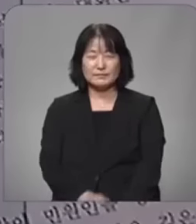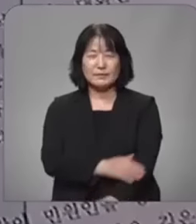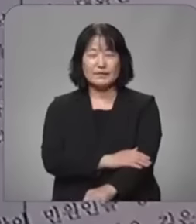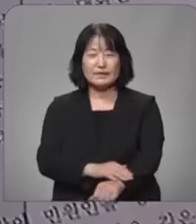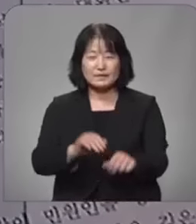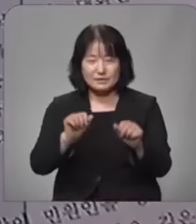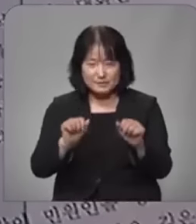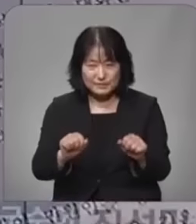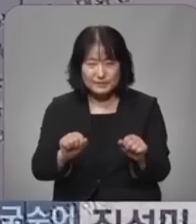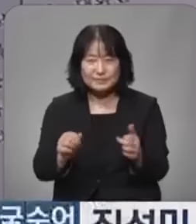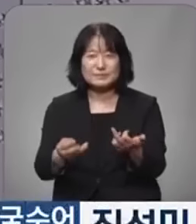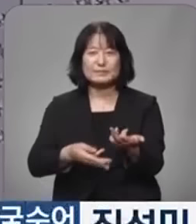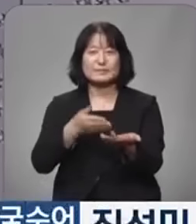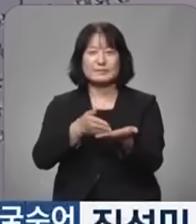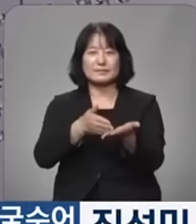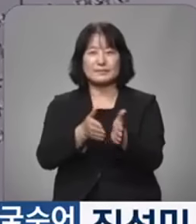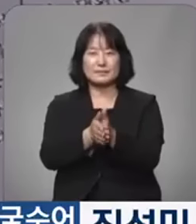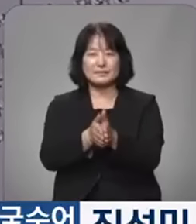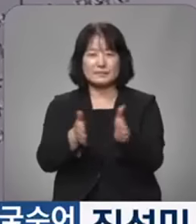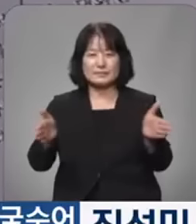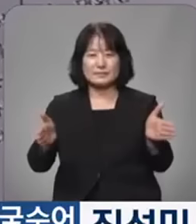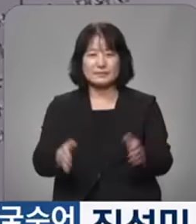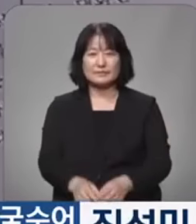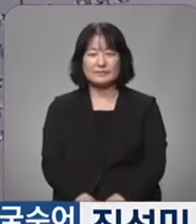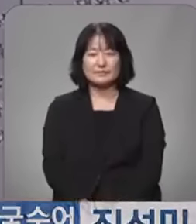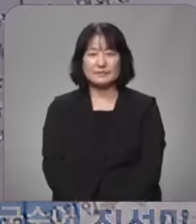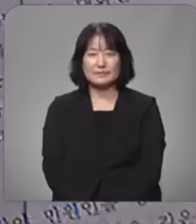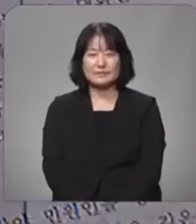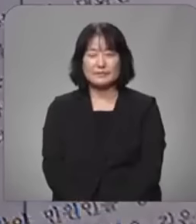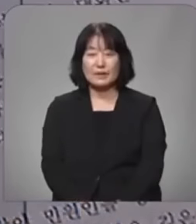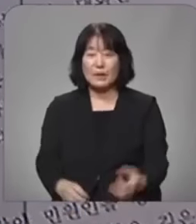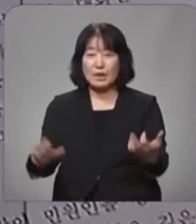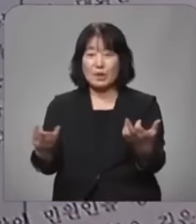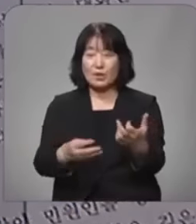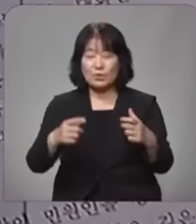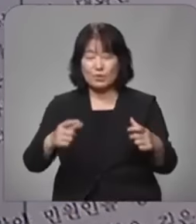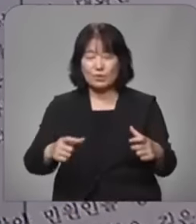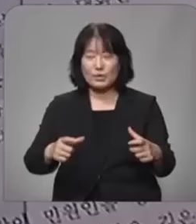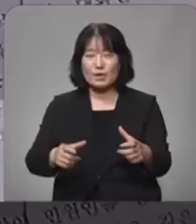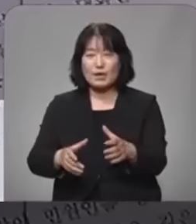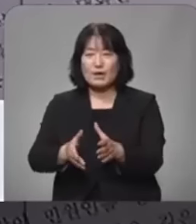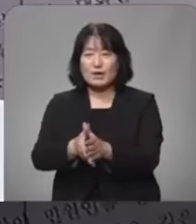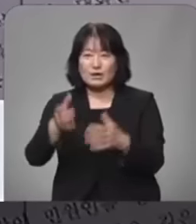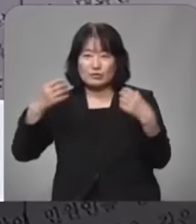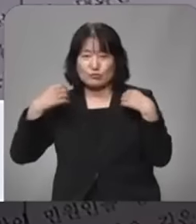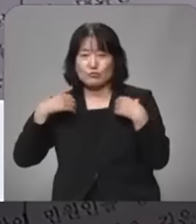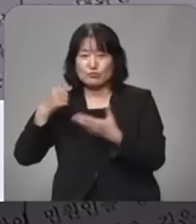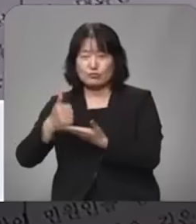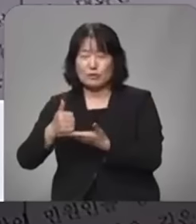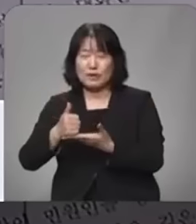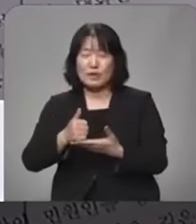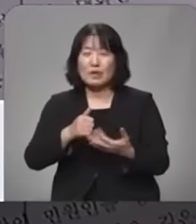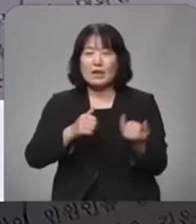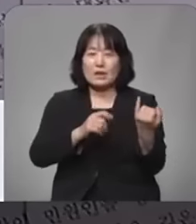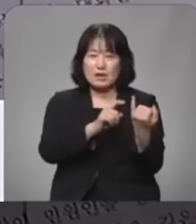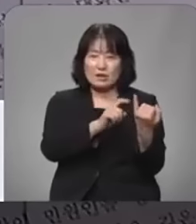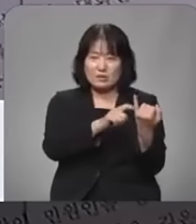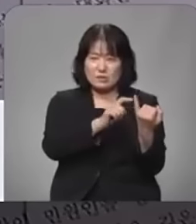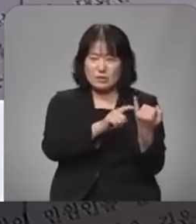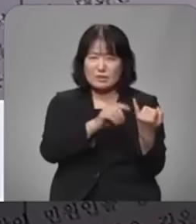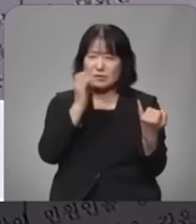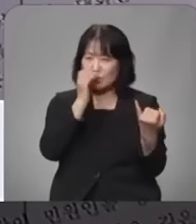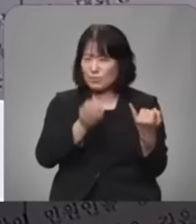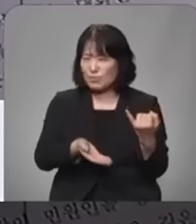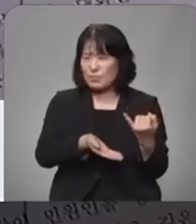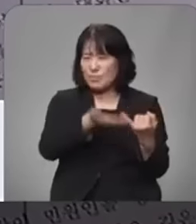여러분 안녕하십니까 9시 강원 뉴스입니다 강원도의 한 자치 단체장이 여성 민원인을 상대로 부적절한 행동을